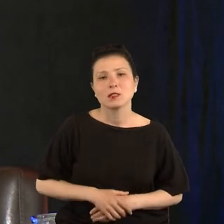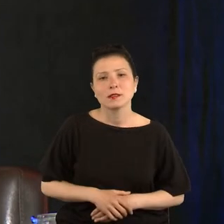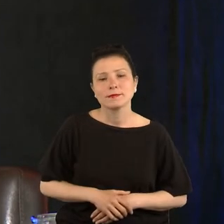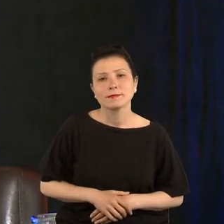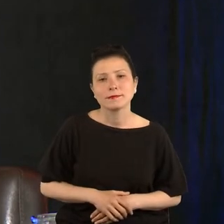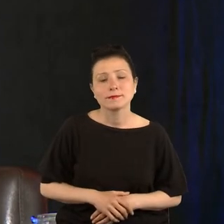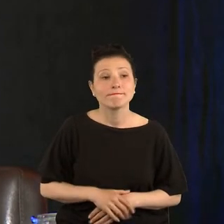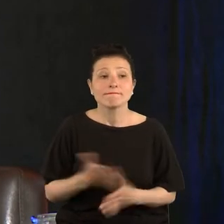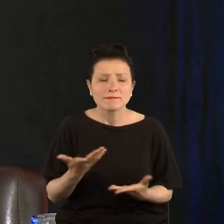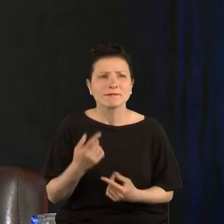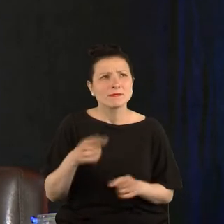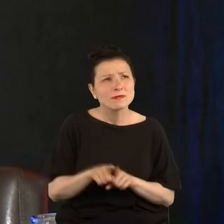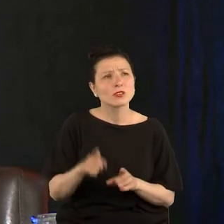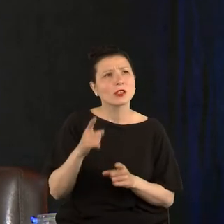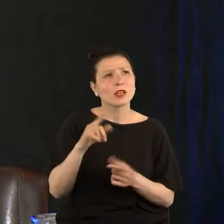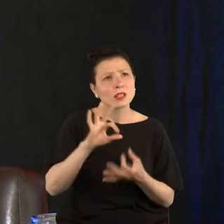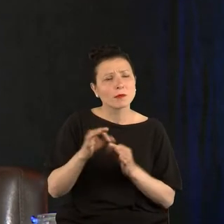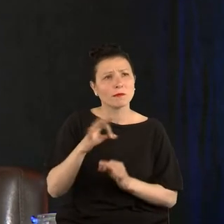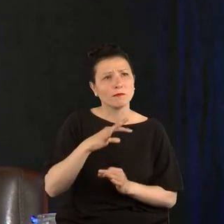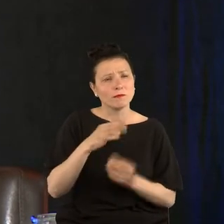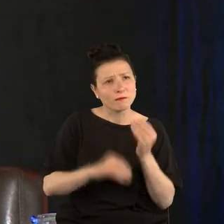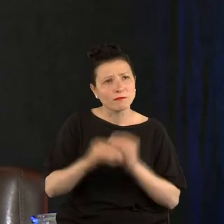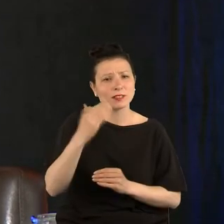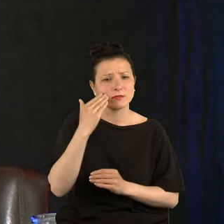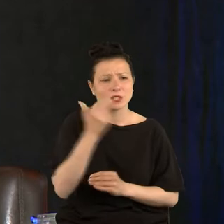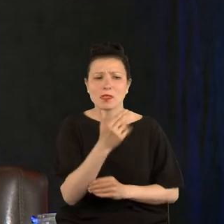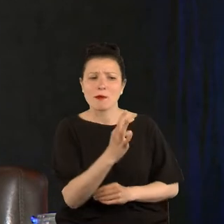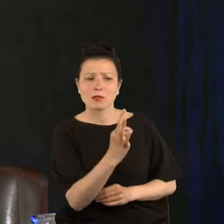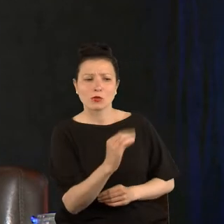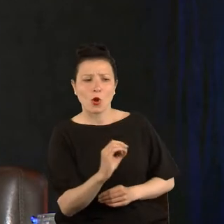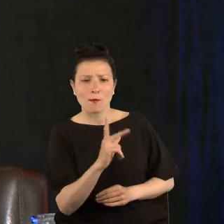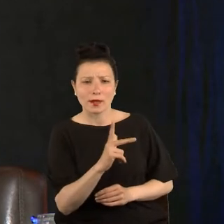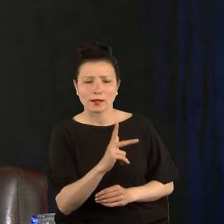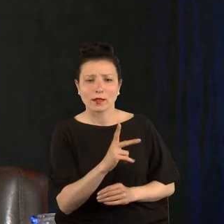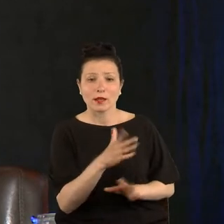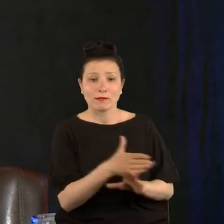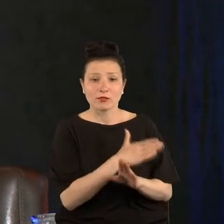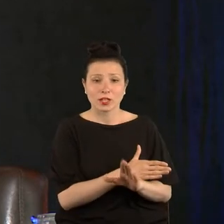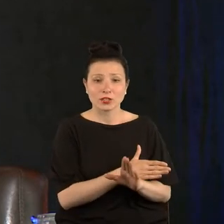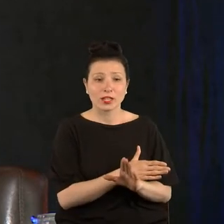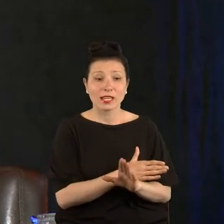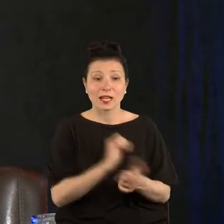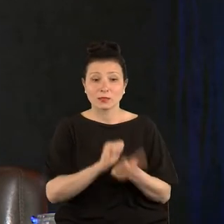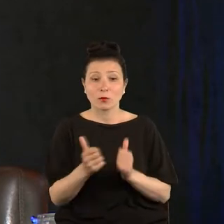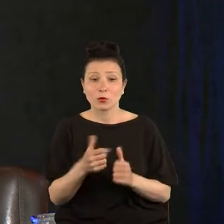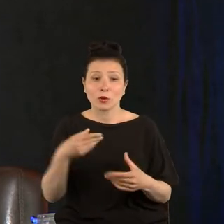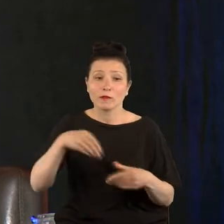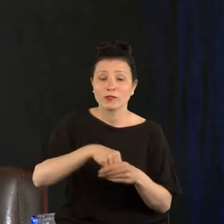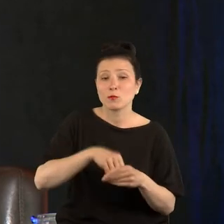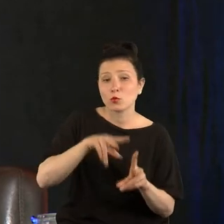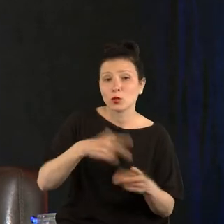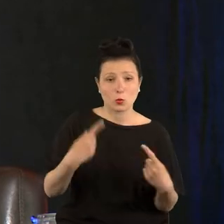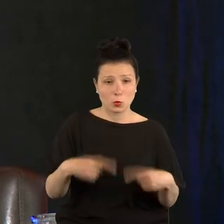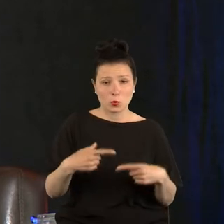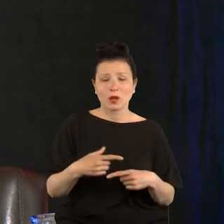gdybym miała coś więcej wiedzieć, nie wiem, o Tomku chwilę temu, kiedy w sporcie nie byłam, to na pewno dużo